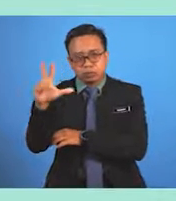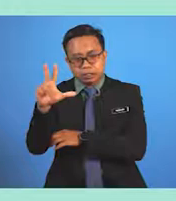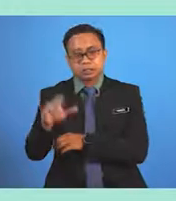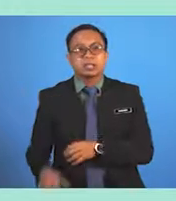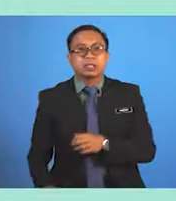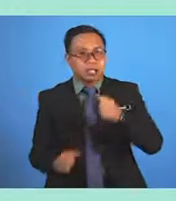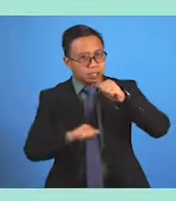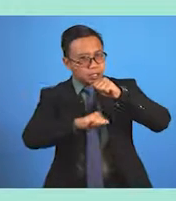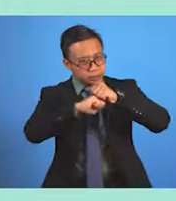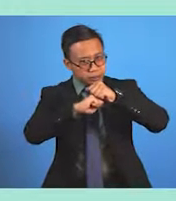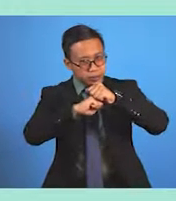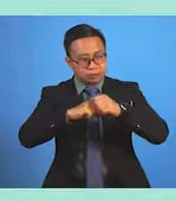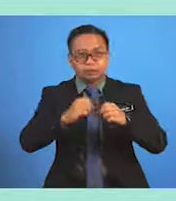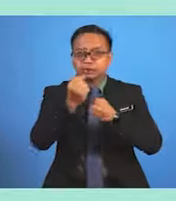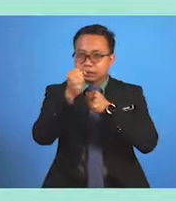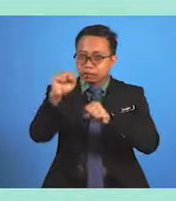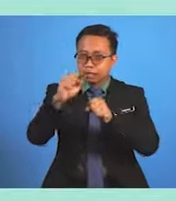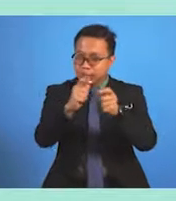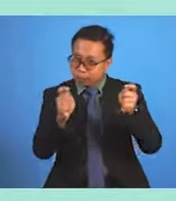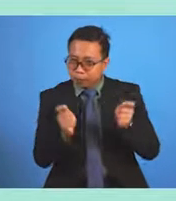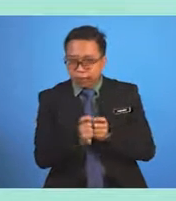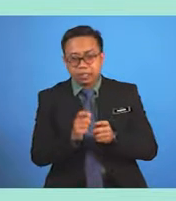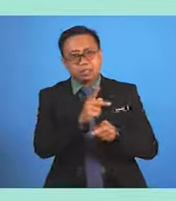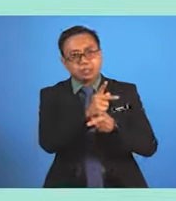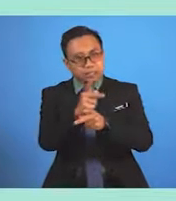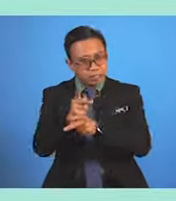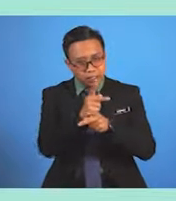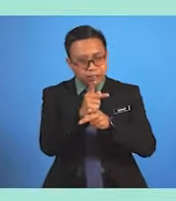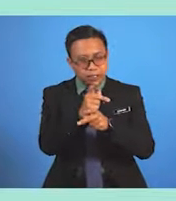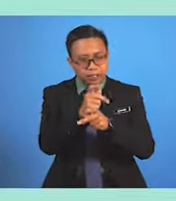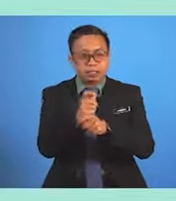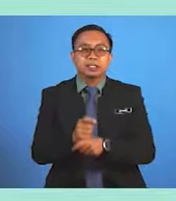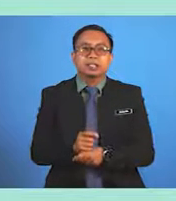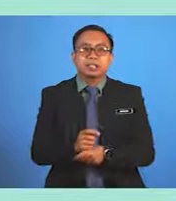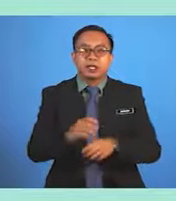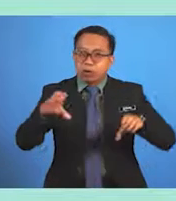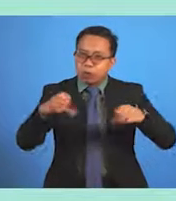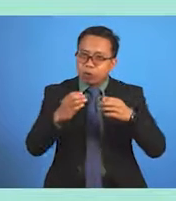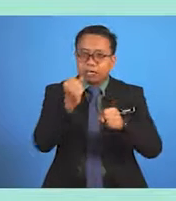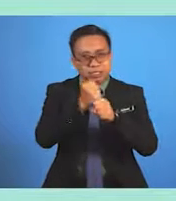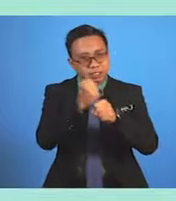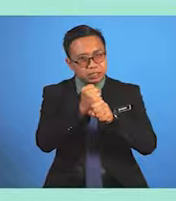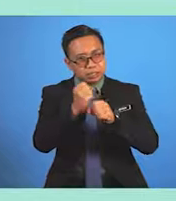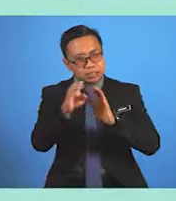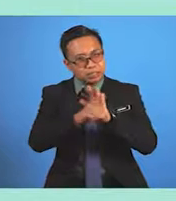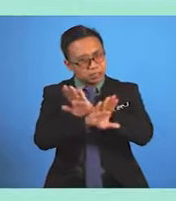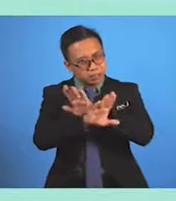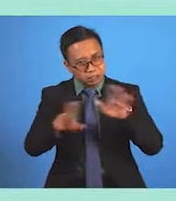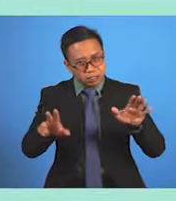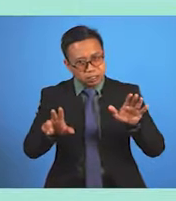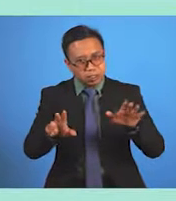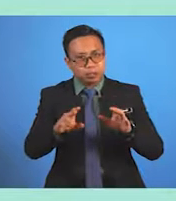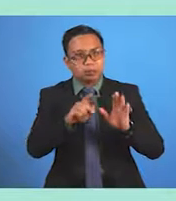GAK1023 Asas Penyediaan Tempat Tenakan yang bertajuk Melakukan Kerja Pencegahan